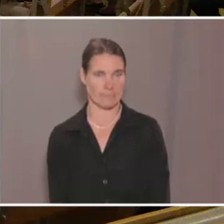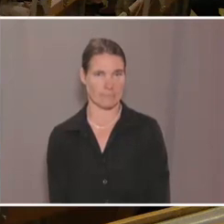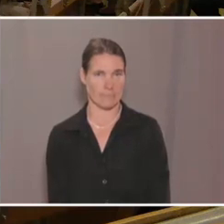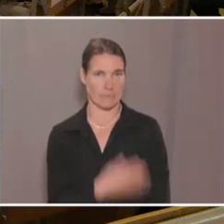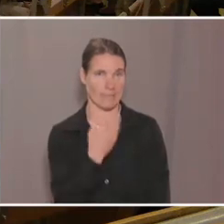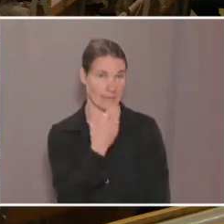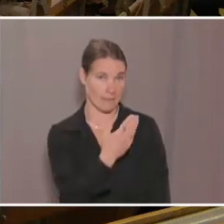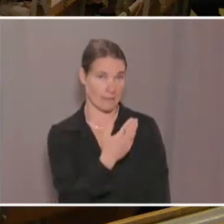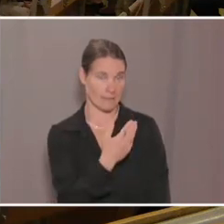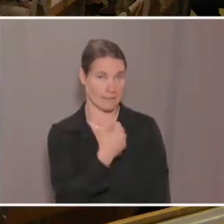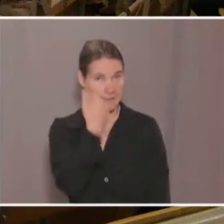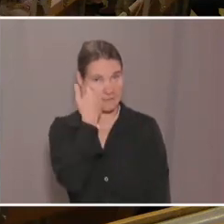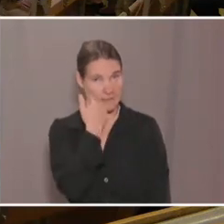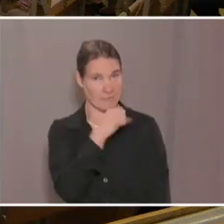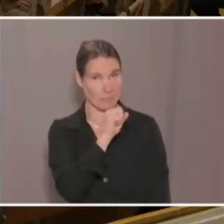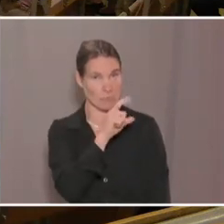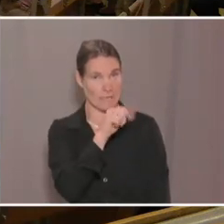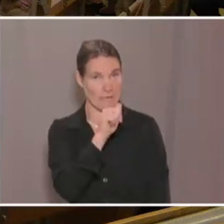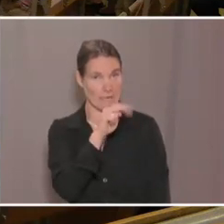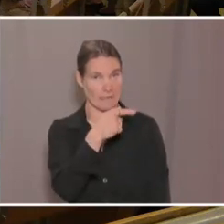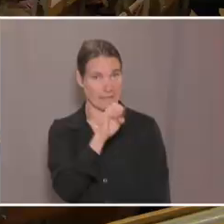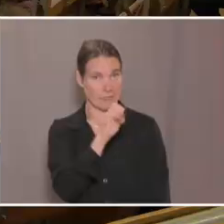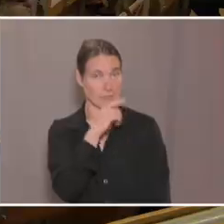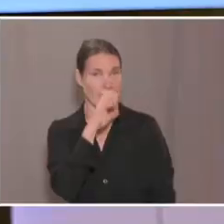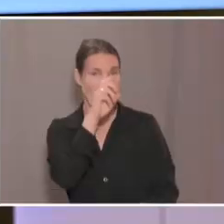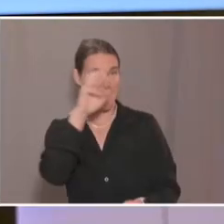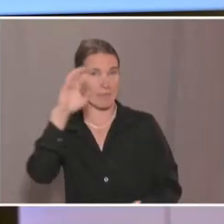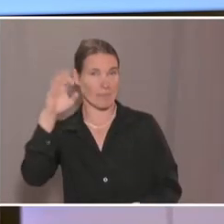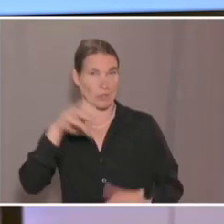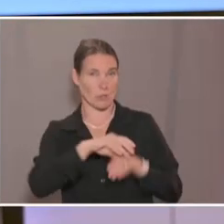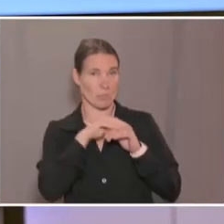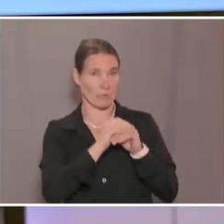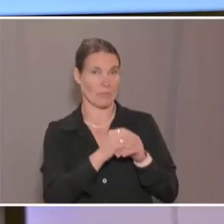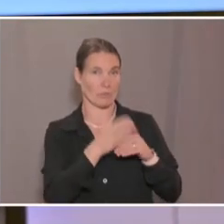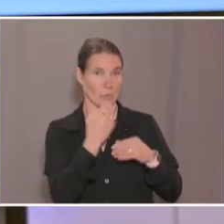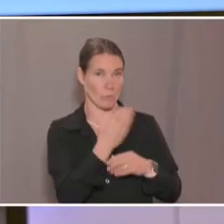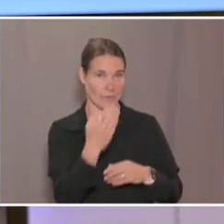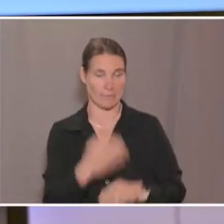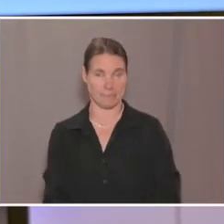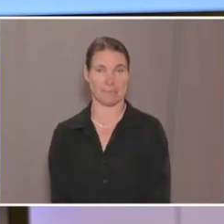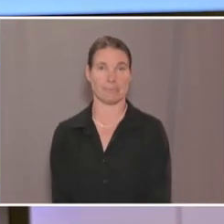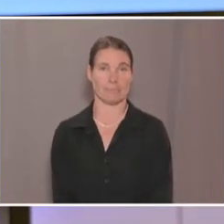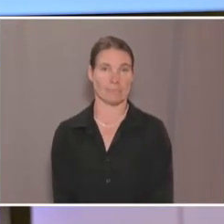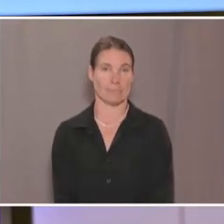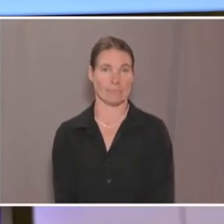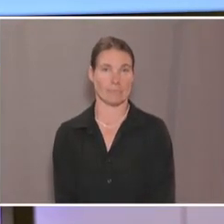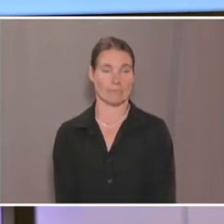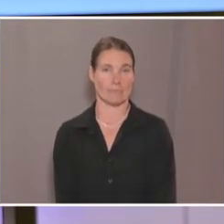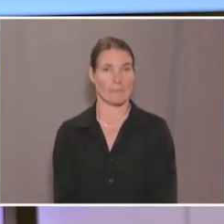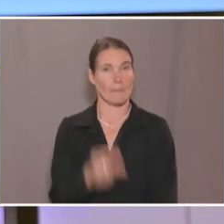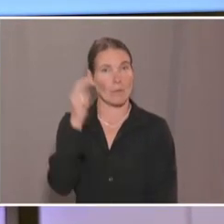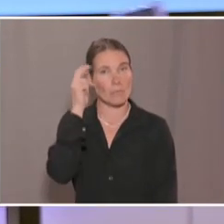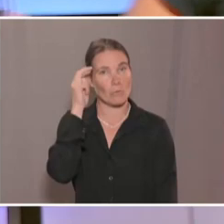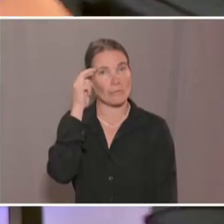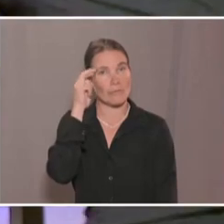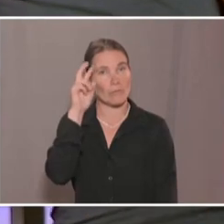Vielen Dank, liebe Simone Lange, für diese alphabetischen Geburtstagswünsche. Und Professor